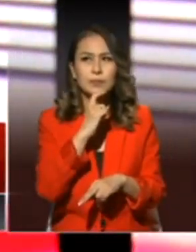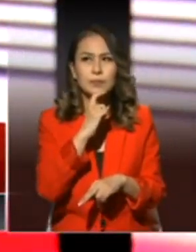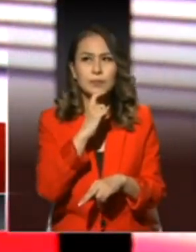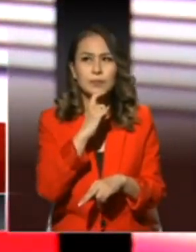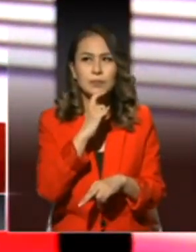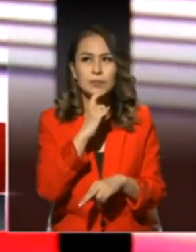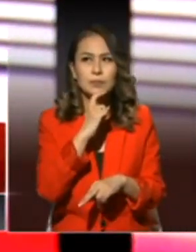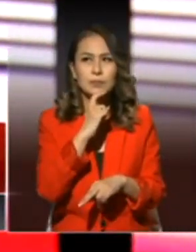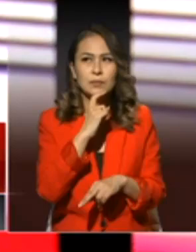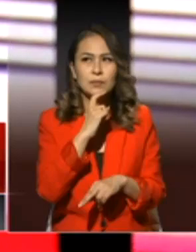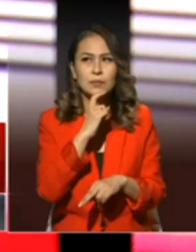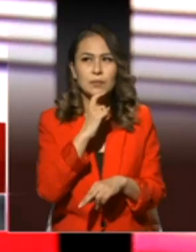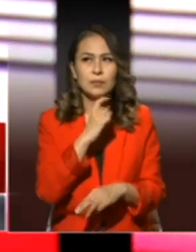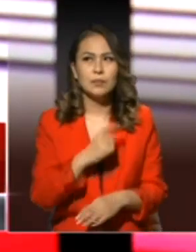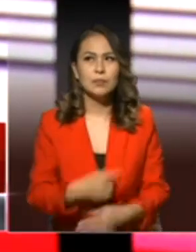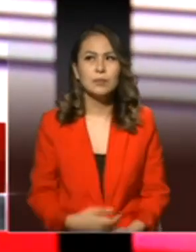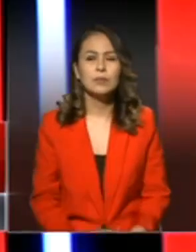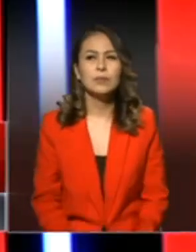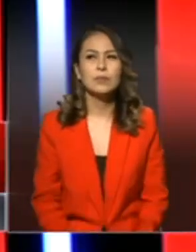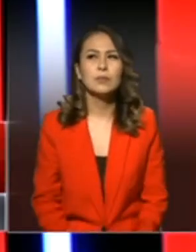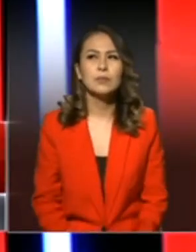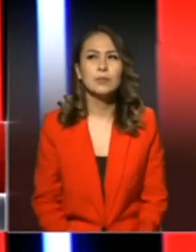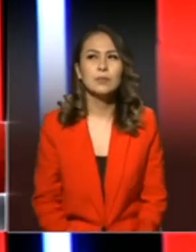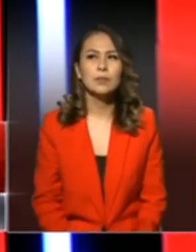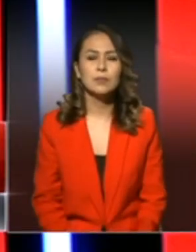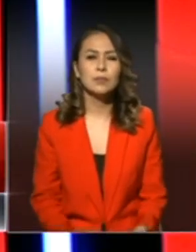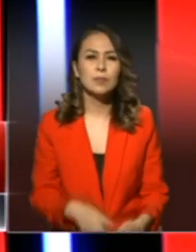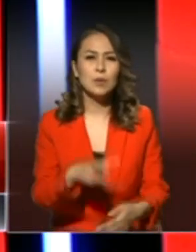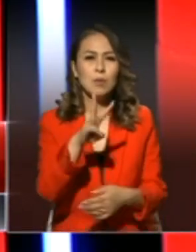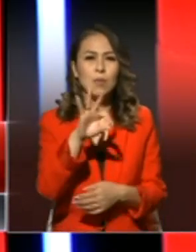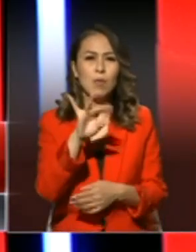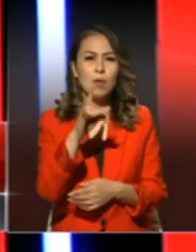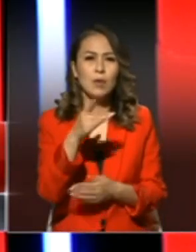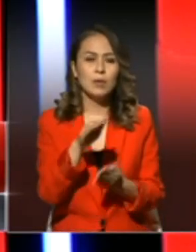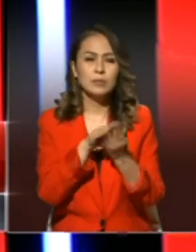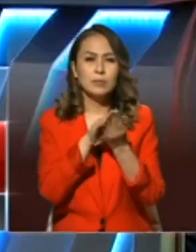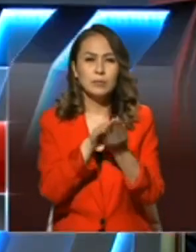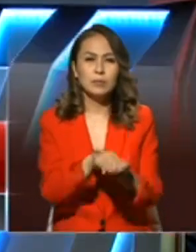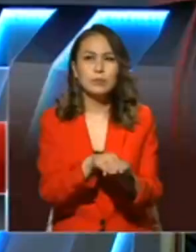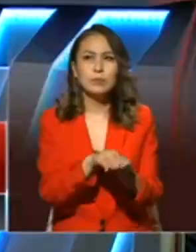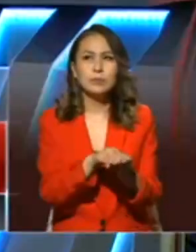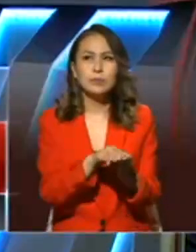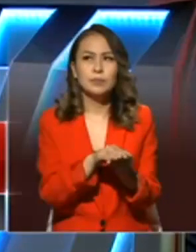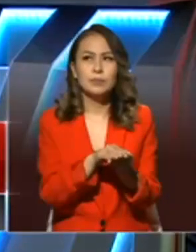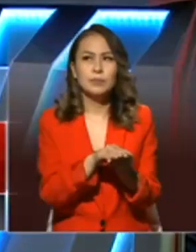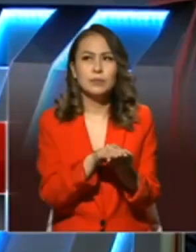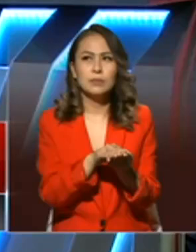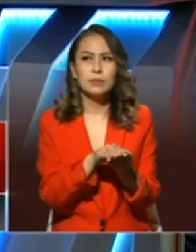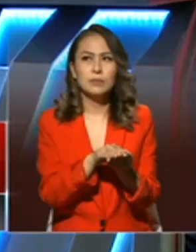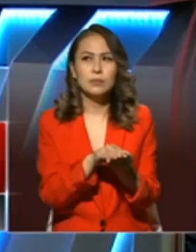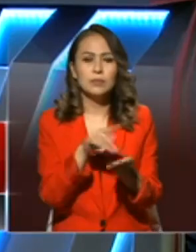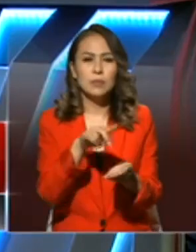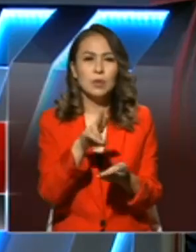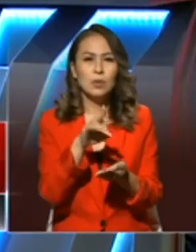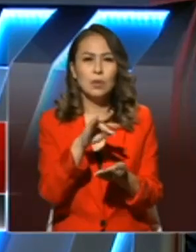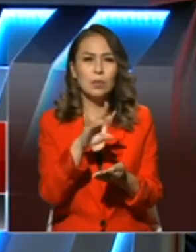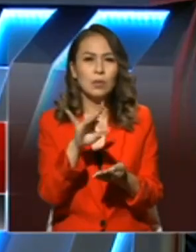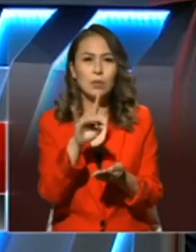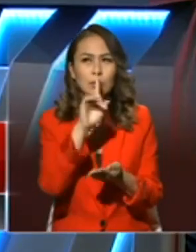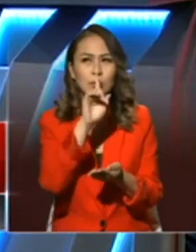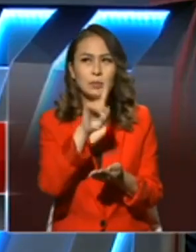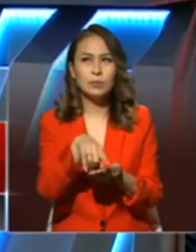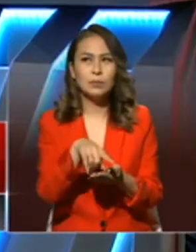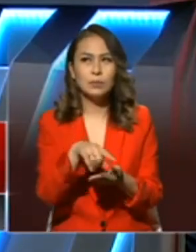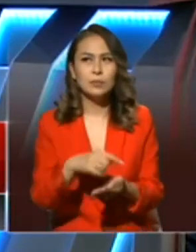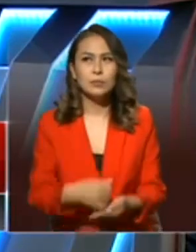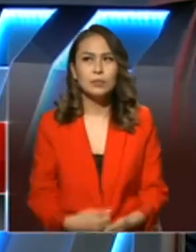отырған, біздің өзіміз шатастырып отырмыз. Өйткені моргқа апарған адам, иә, ол уже донор бола алмайды. Міне.